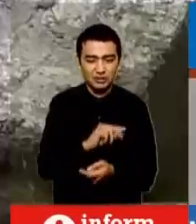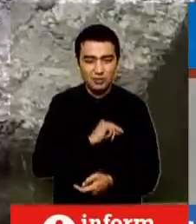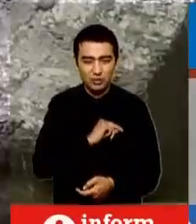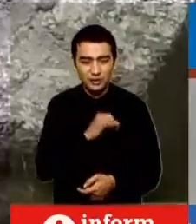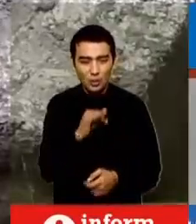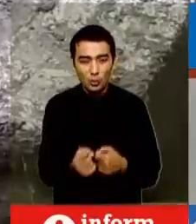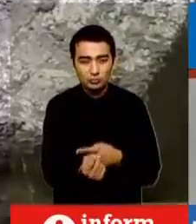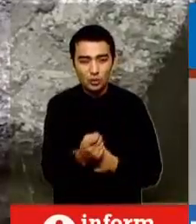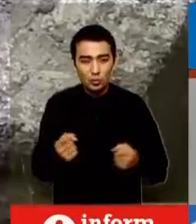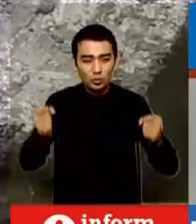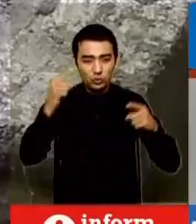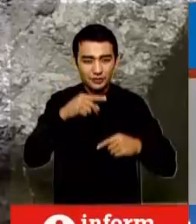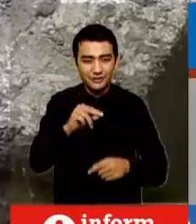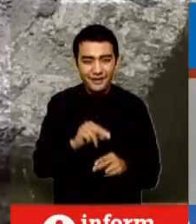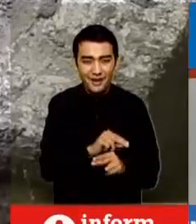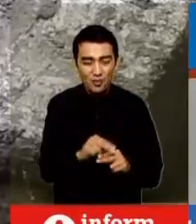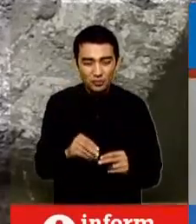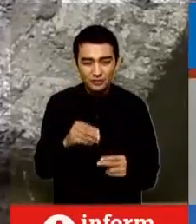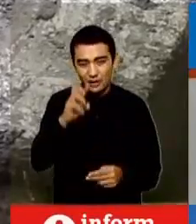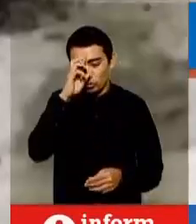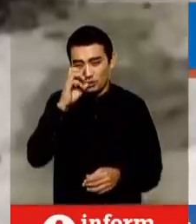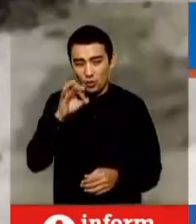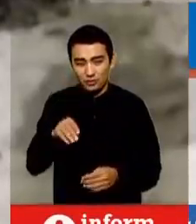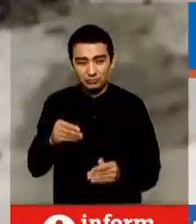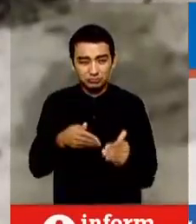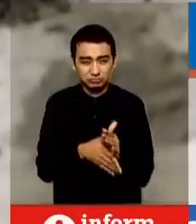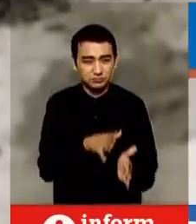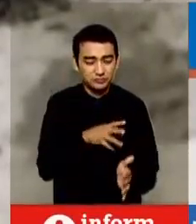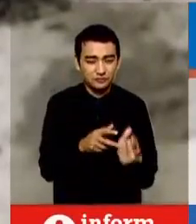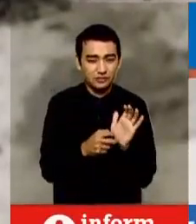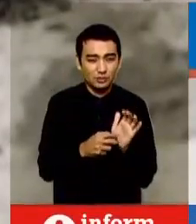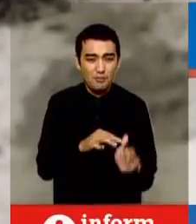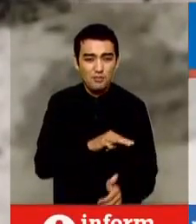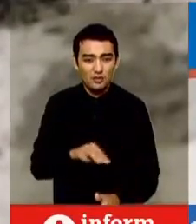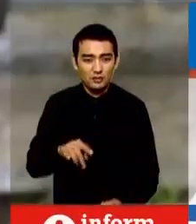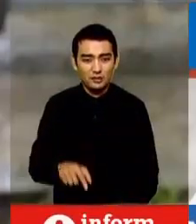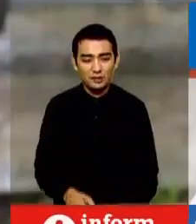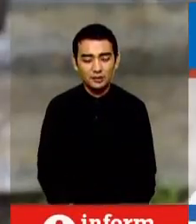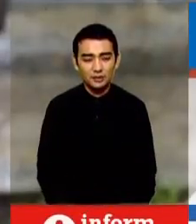как выяснилось, на ремонт придворовых территорий из бюджета выделили больше 800 миллионов тенге.